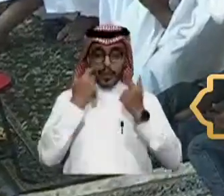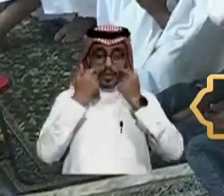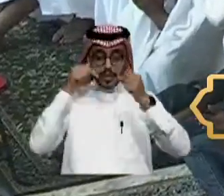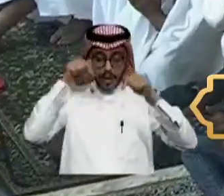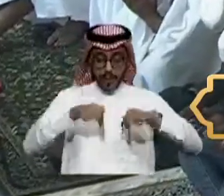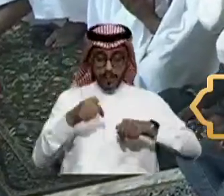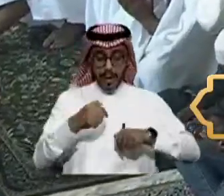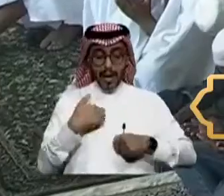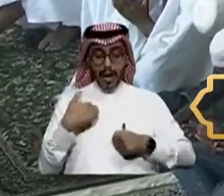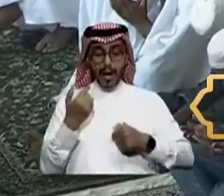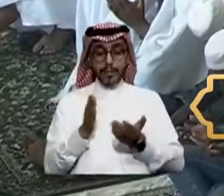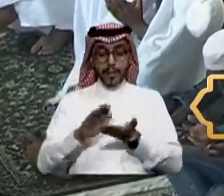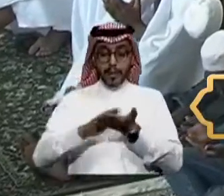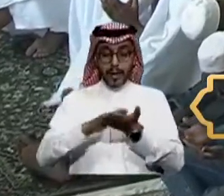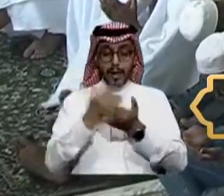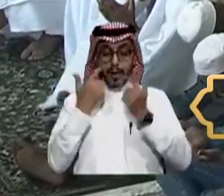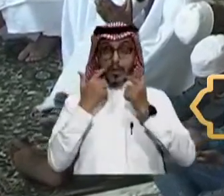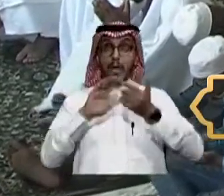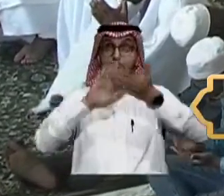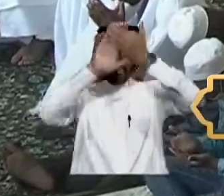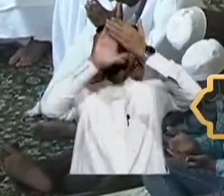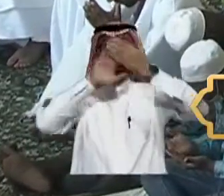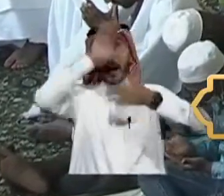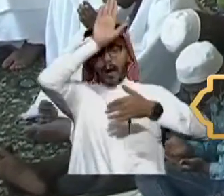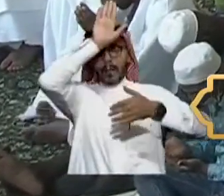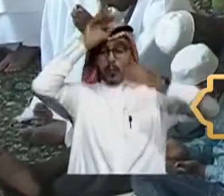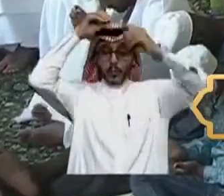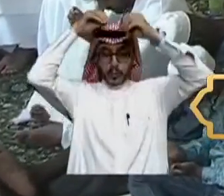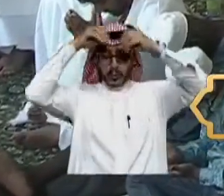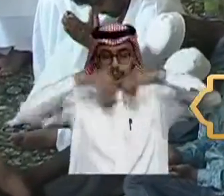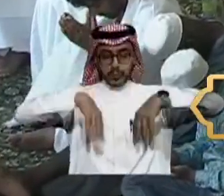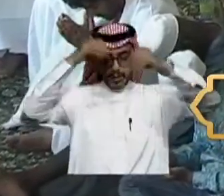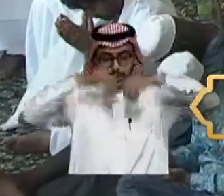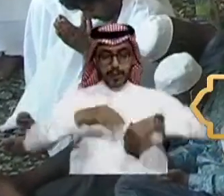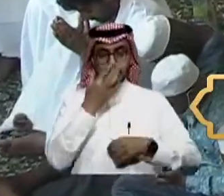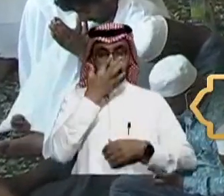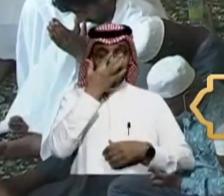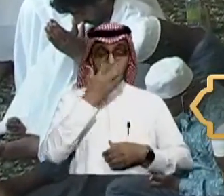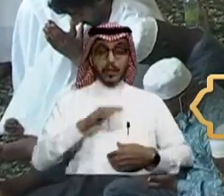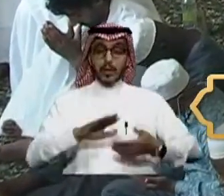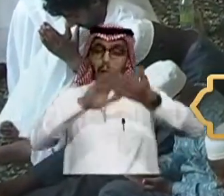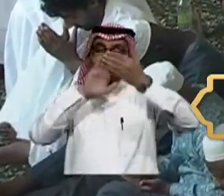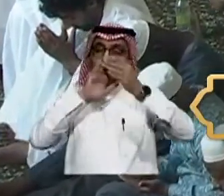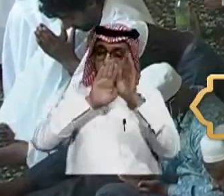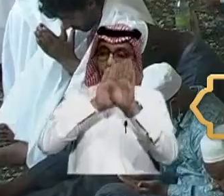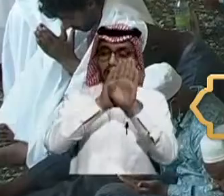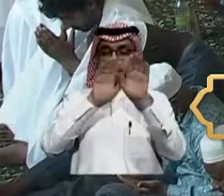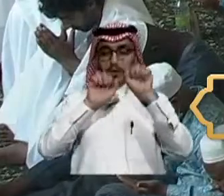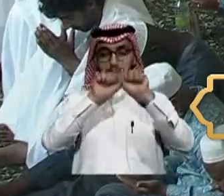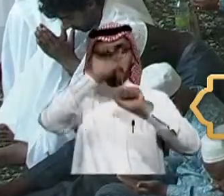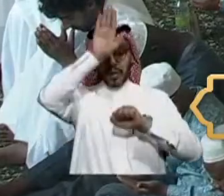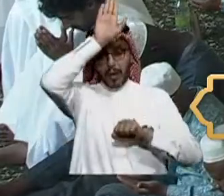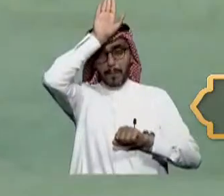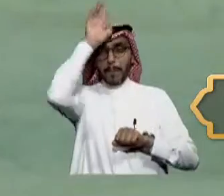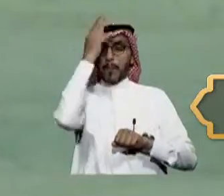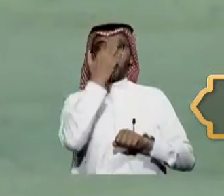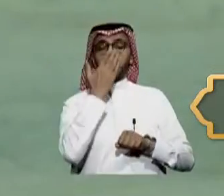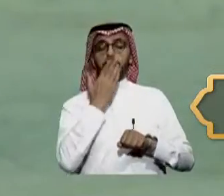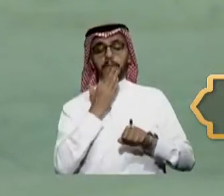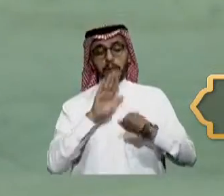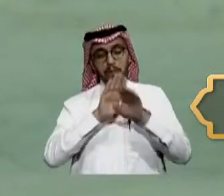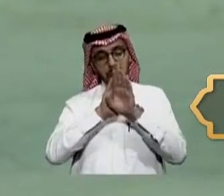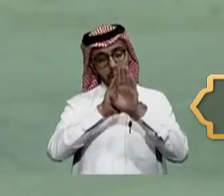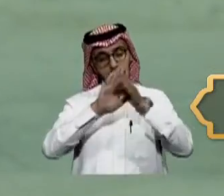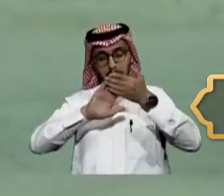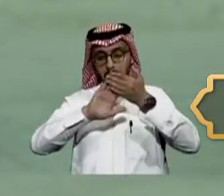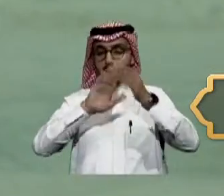امنا في اوطاننا واصلح ائمتنا وولاه امورنا وايد بالحق ولي امرنا وهيئ